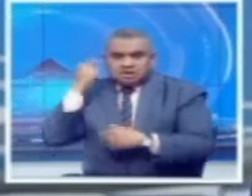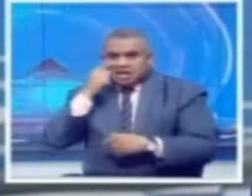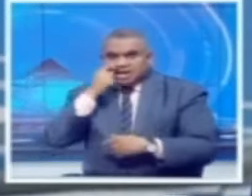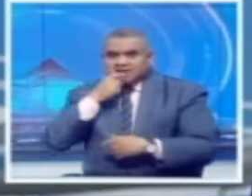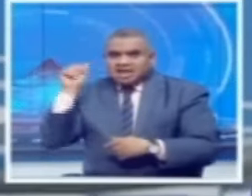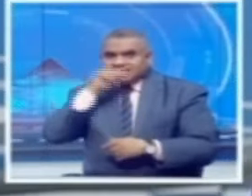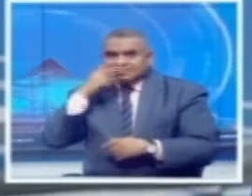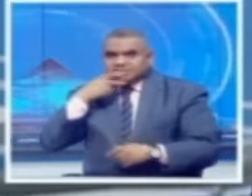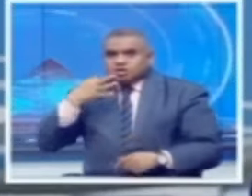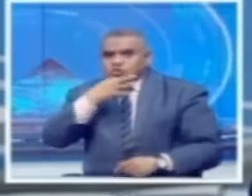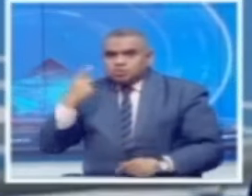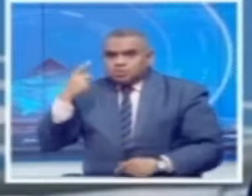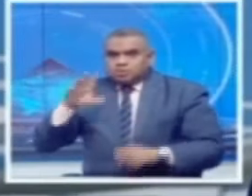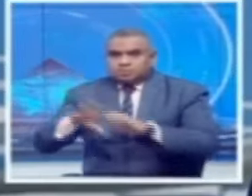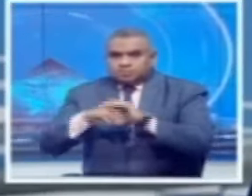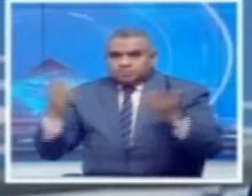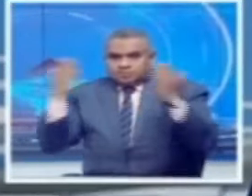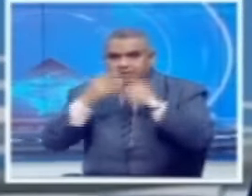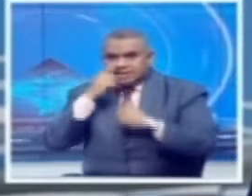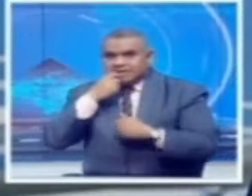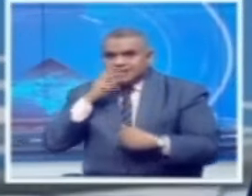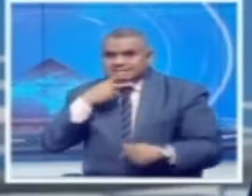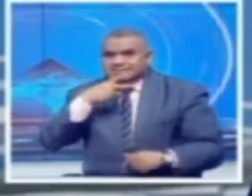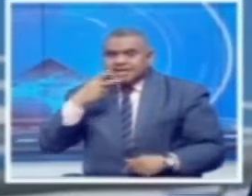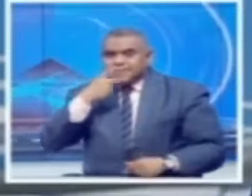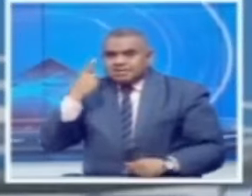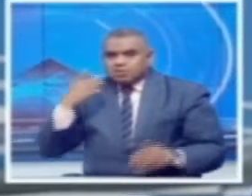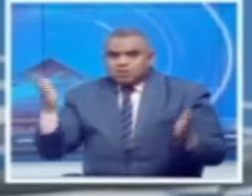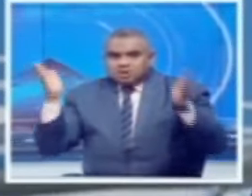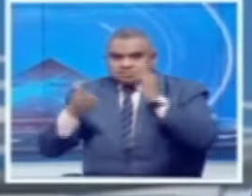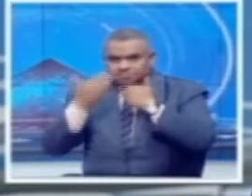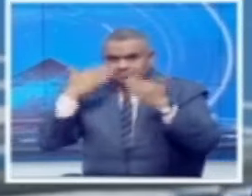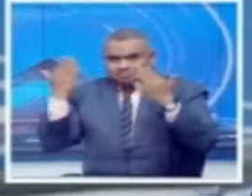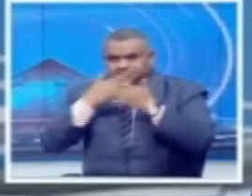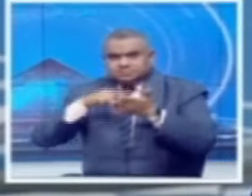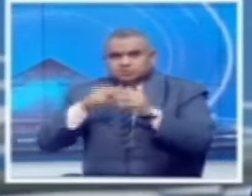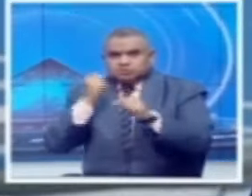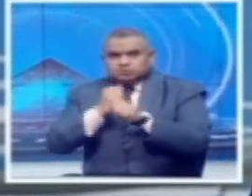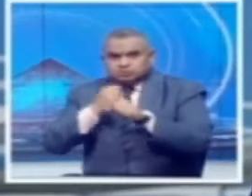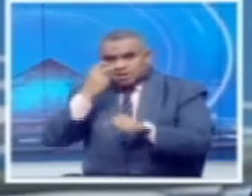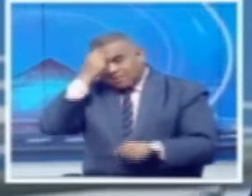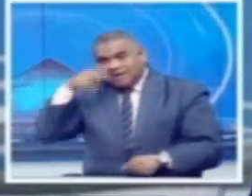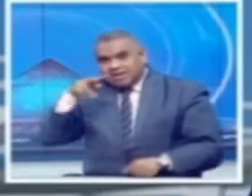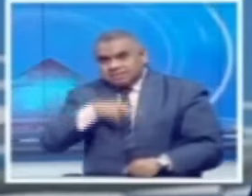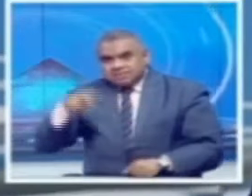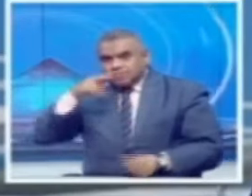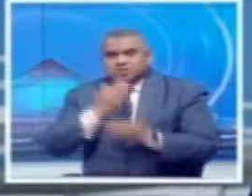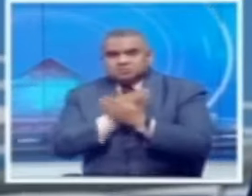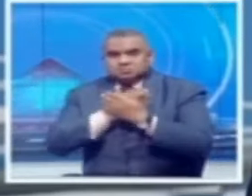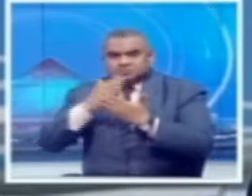نايلسات 301 ليحل محل نايلسات 201 الذي ينتهي عمره الافتراضي عام